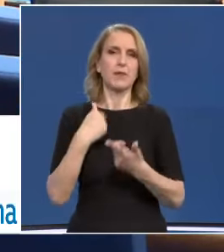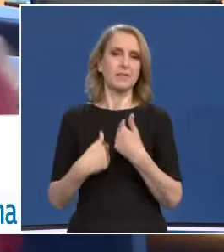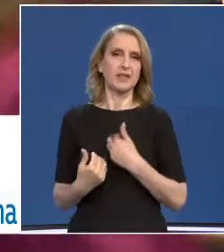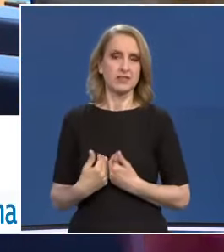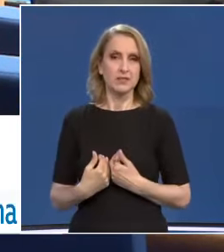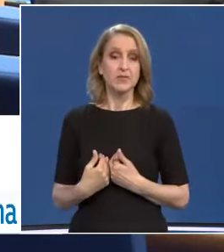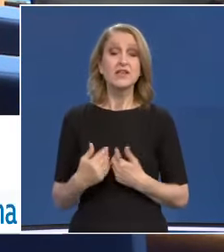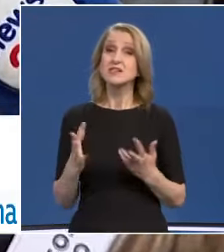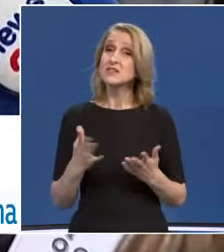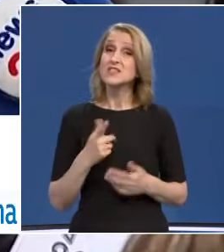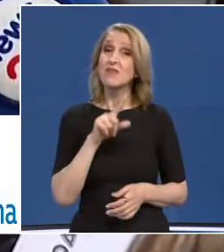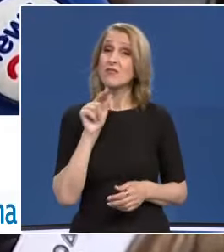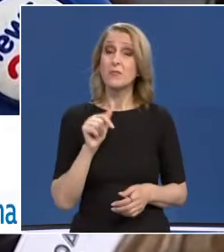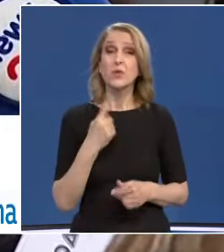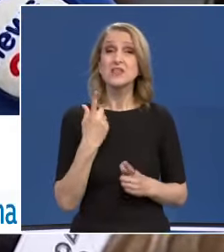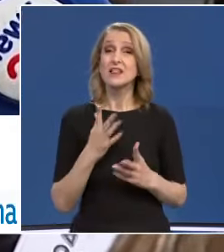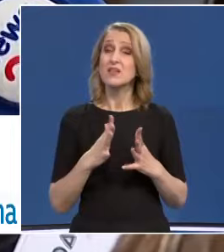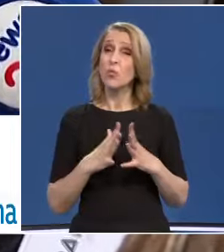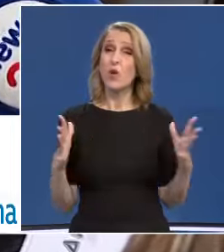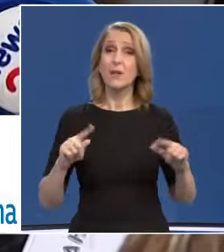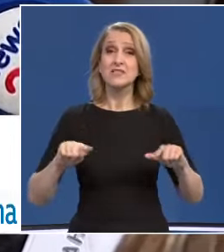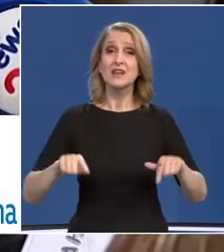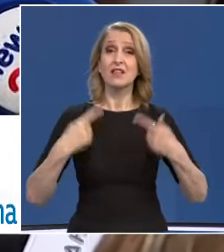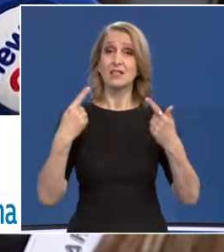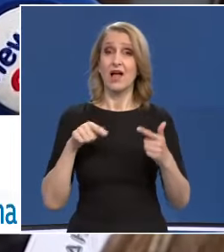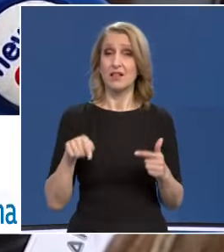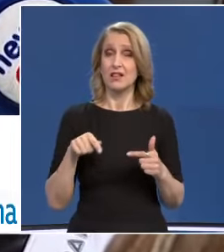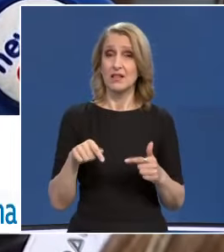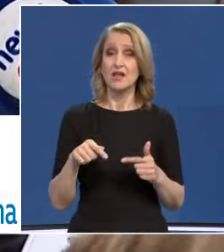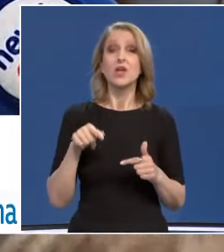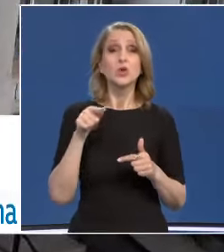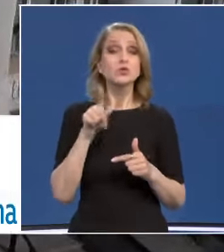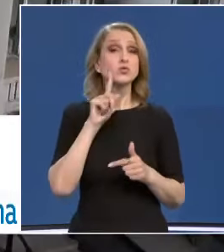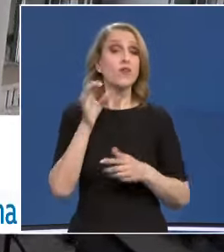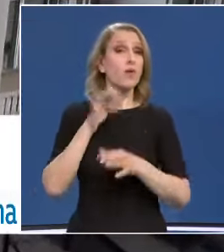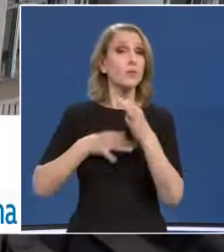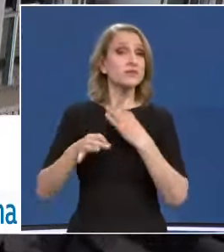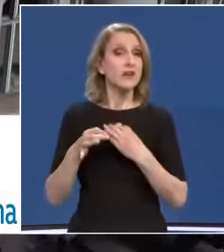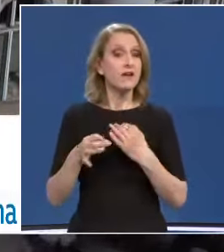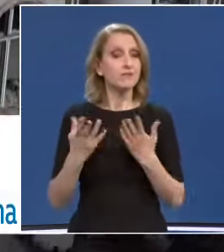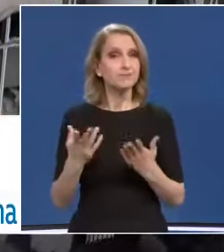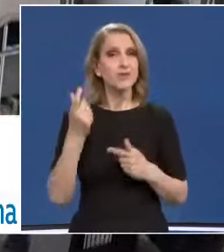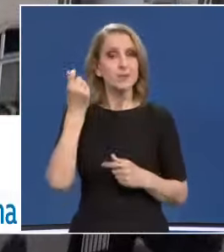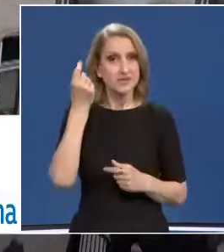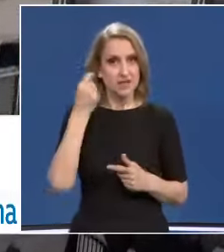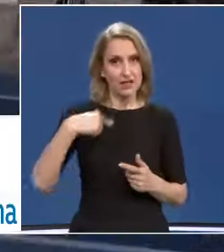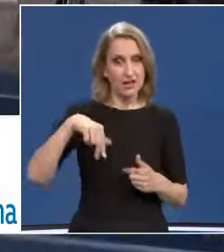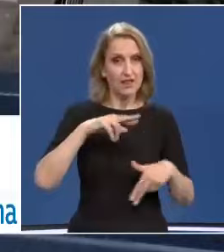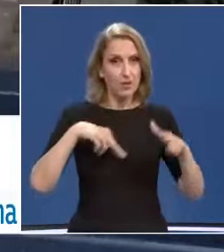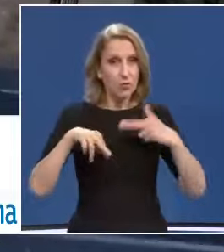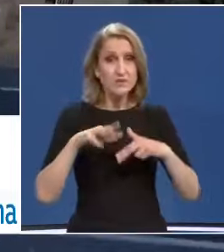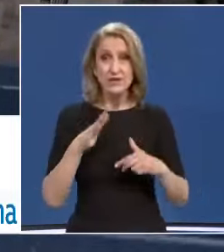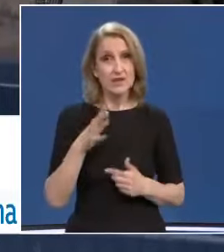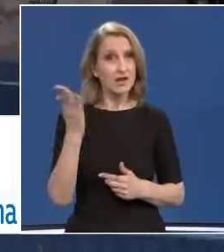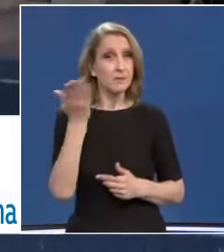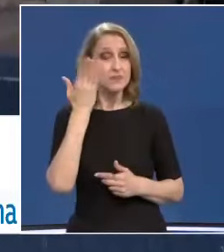става въпрос за един страховит скандал, ако това е вярно, което този човек обясняваш. Председателят на комисията отговори на въпроса дали